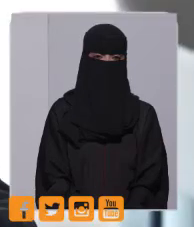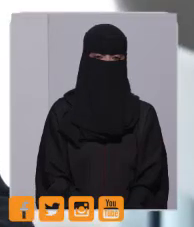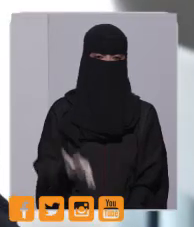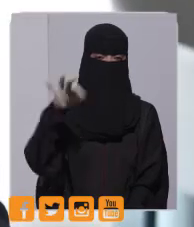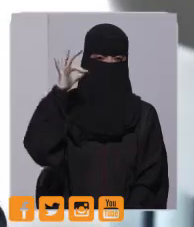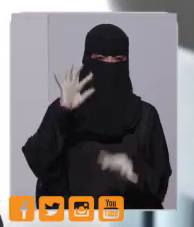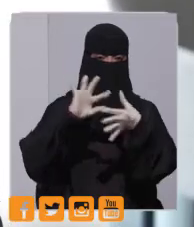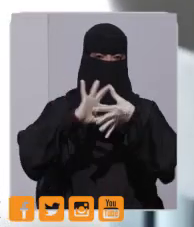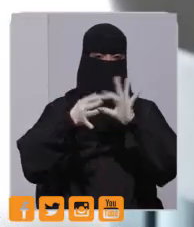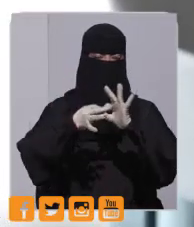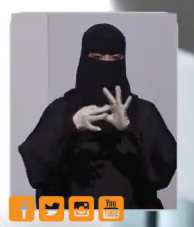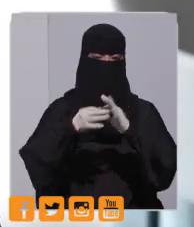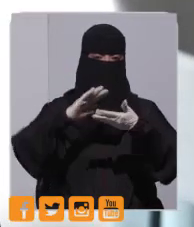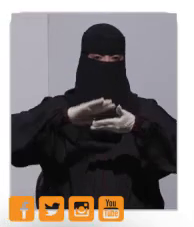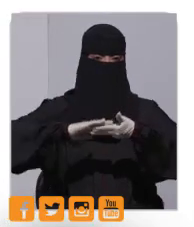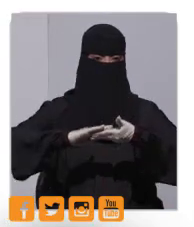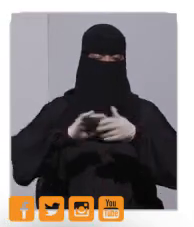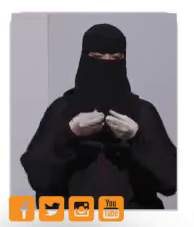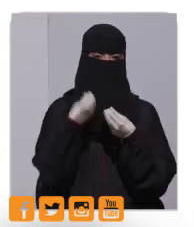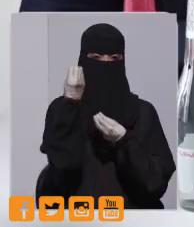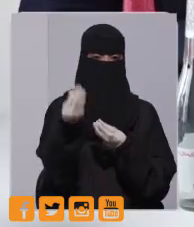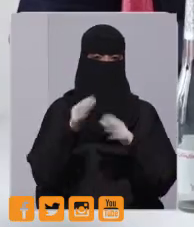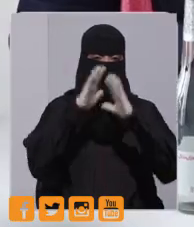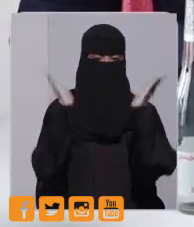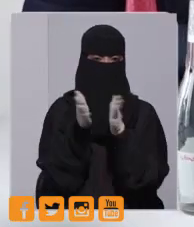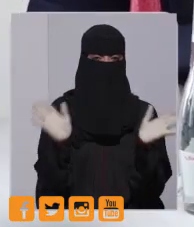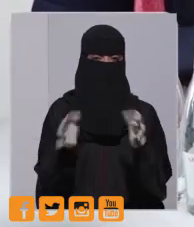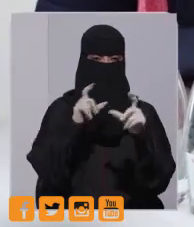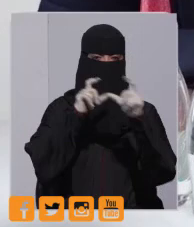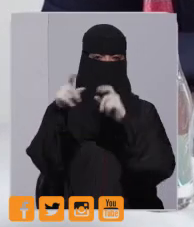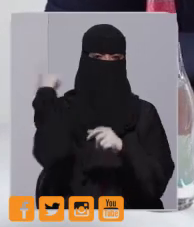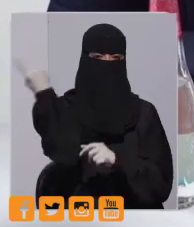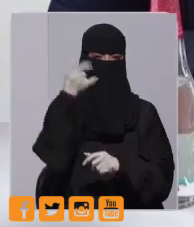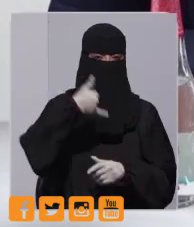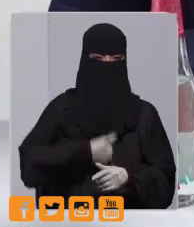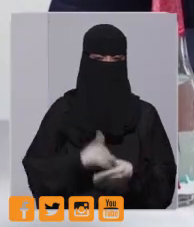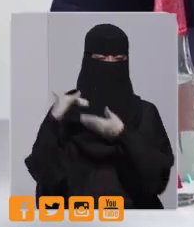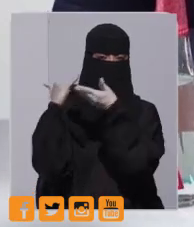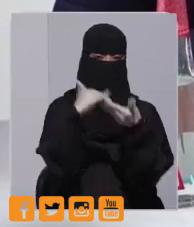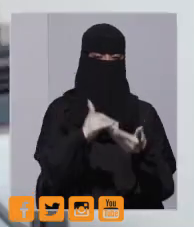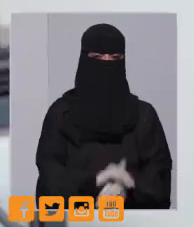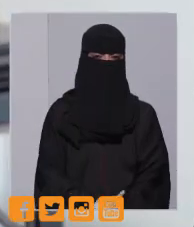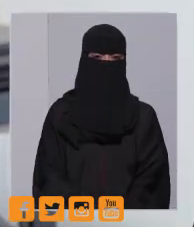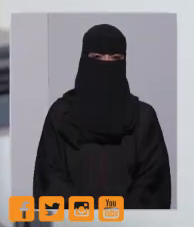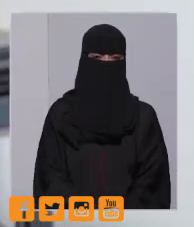رئيس الوزراء يعرب عن تقديره للدوري الحيوي للبنك الدولي في دعم اليمن